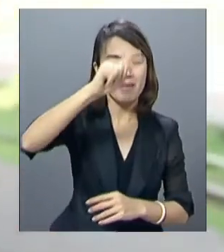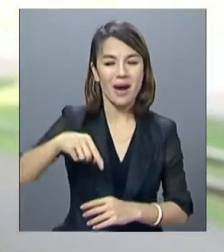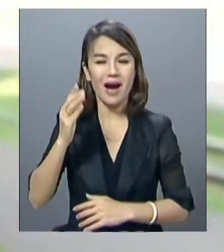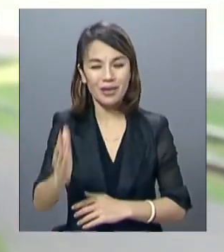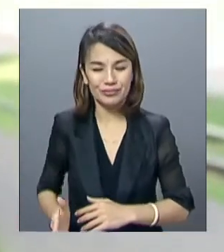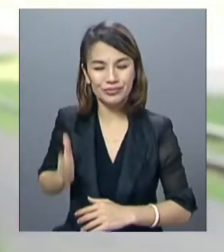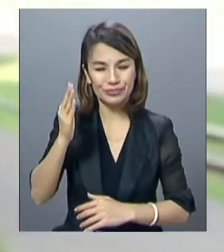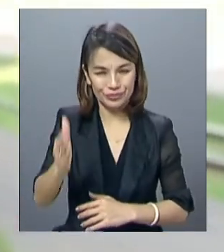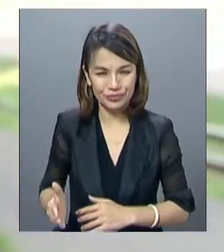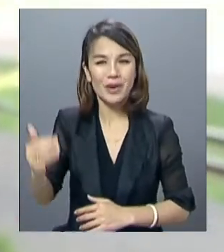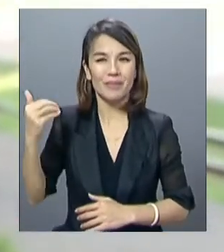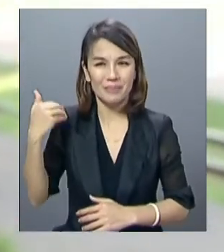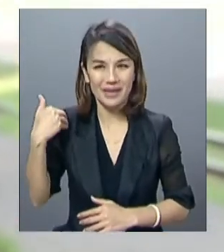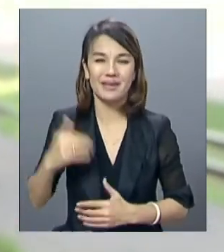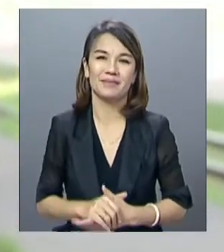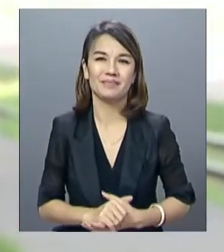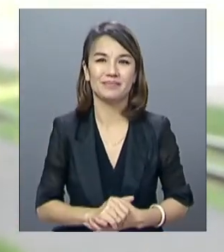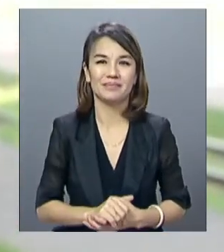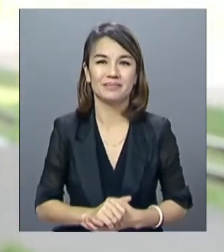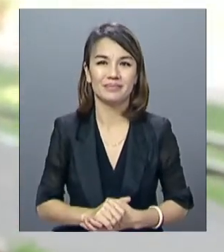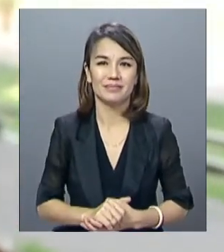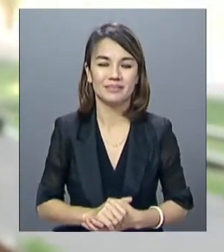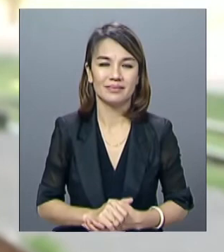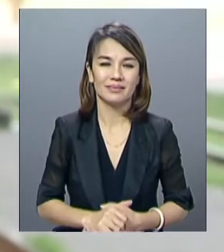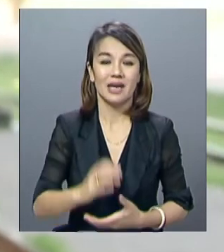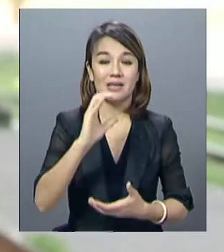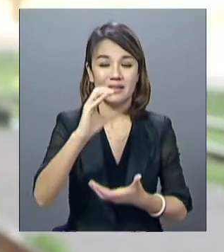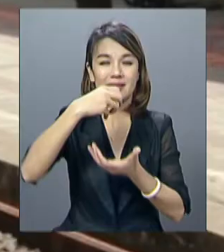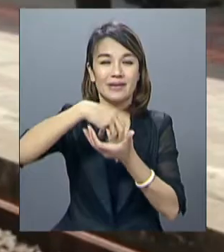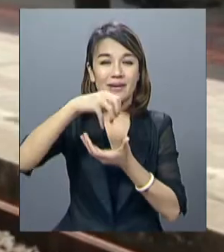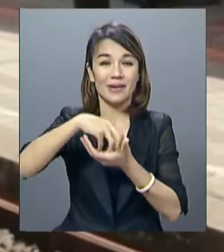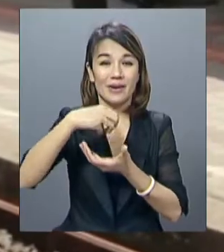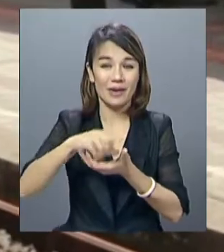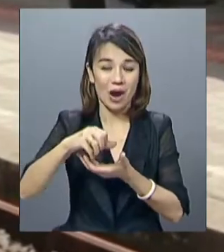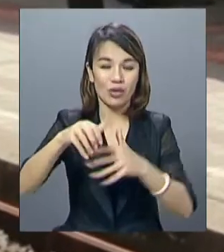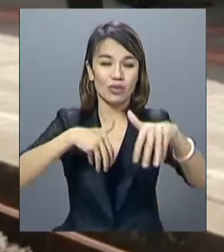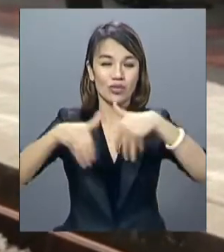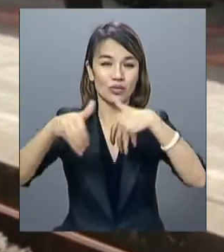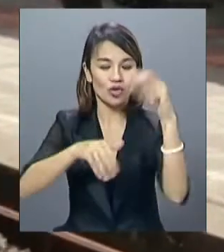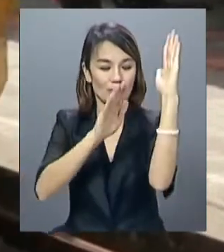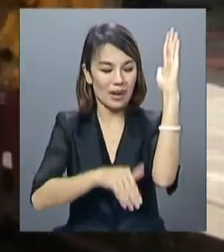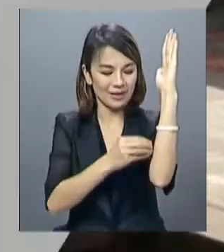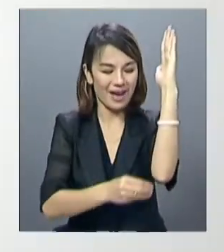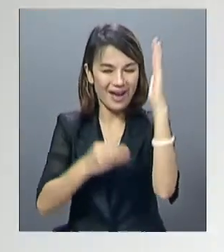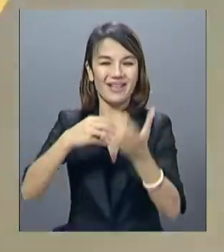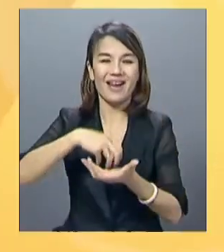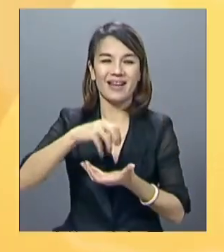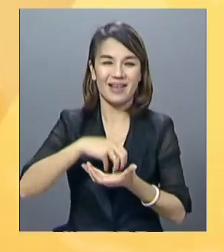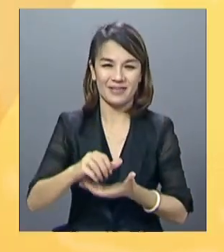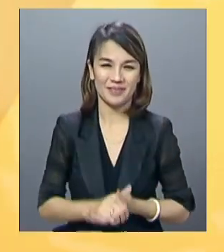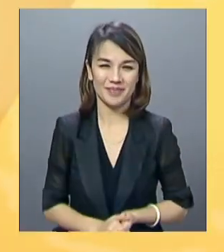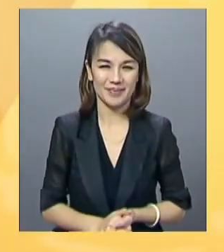ตนี้ต่อไปดิฉันนุ้ยชันสมาแอร์นักสื่อสารชุมชนชายแดนใต้รายงาน